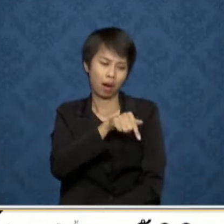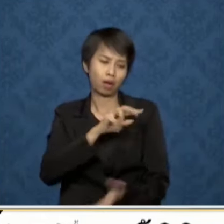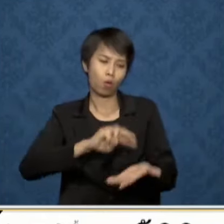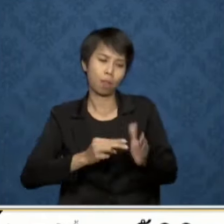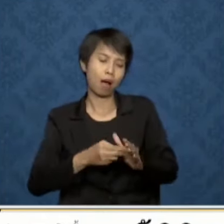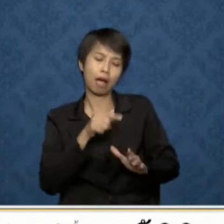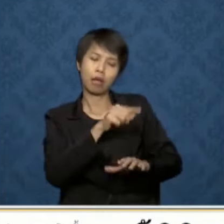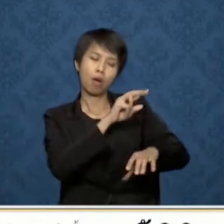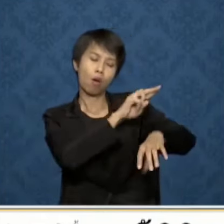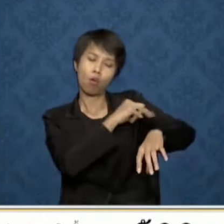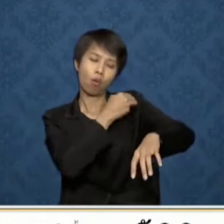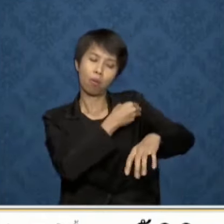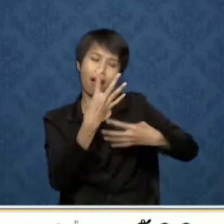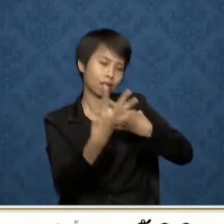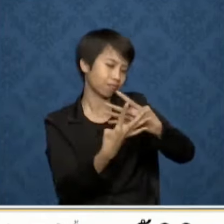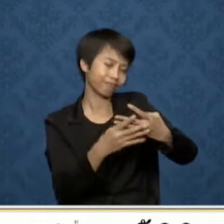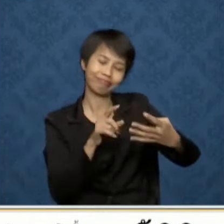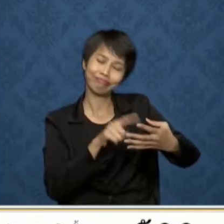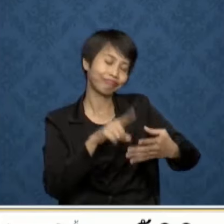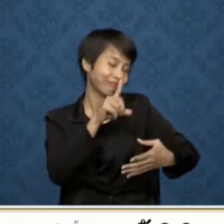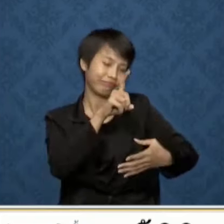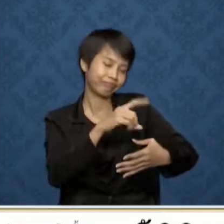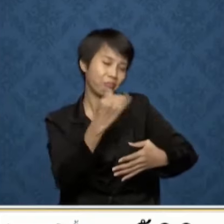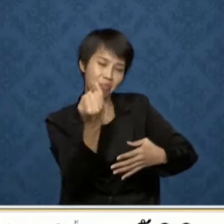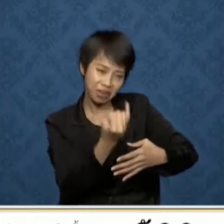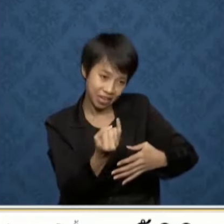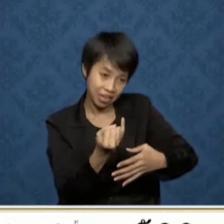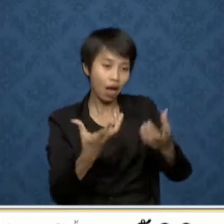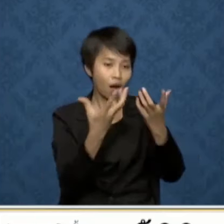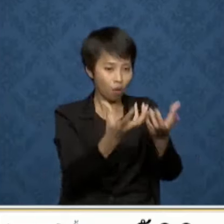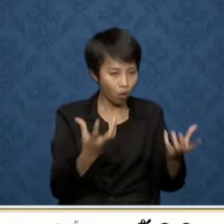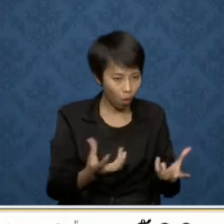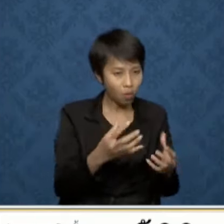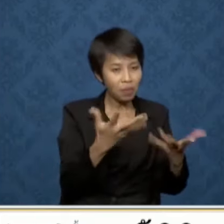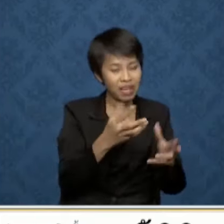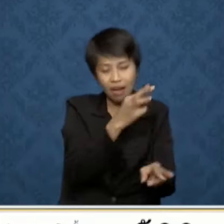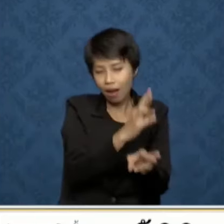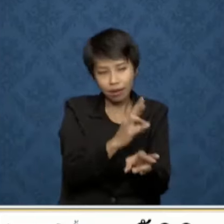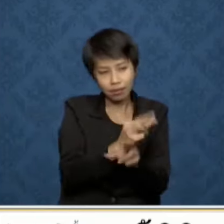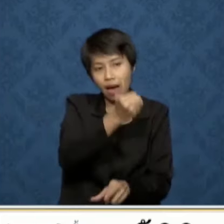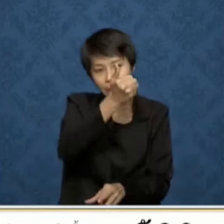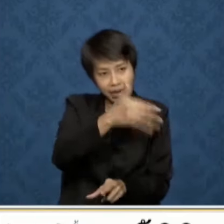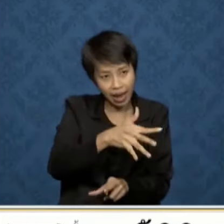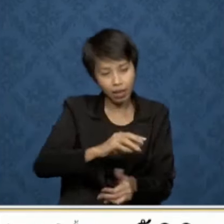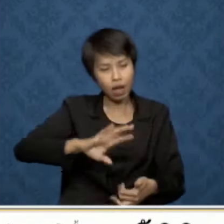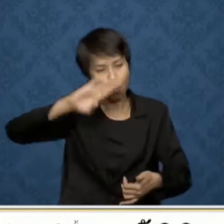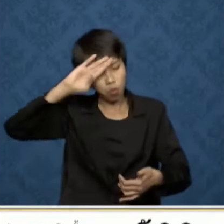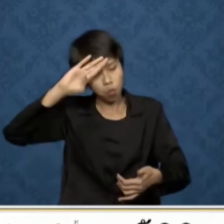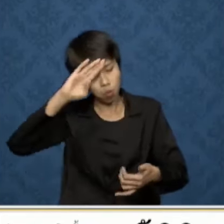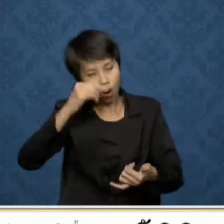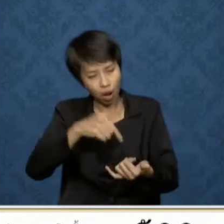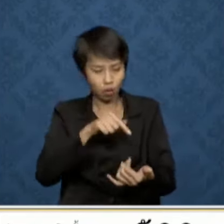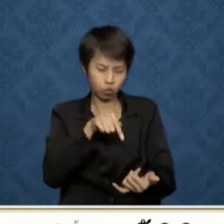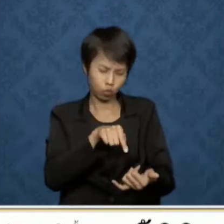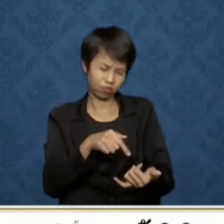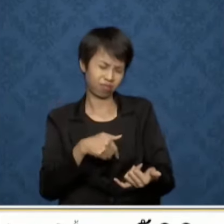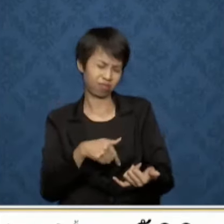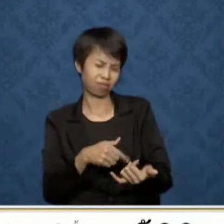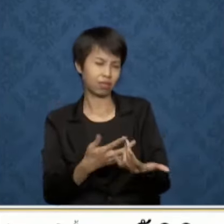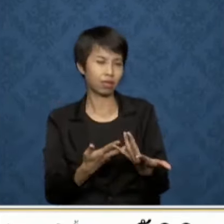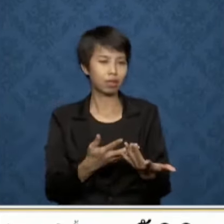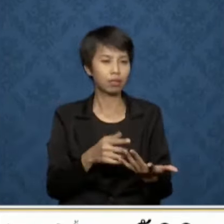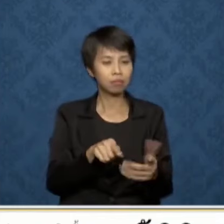าง